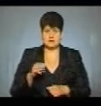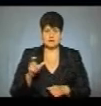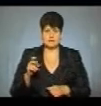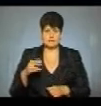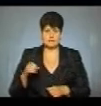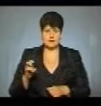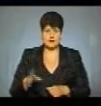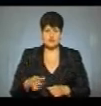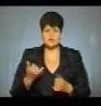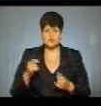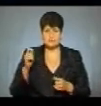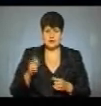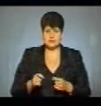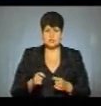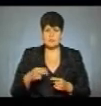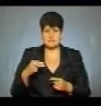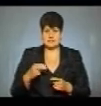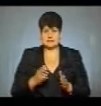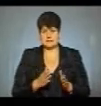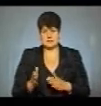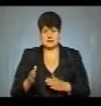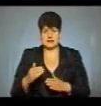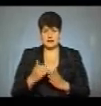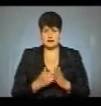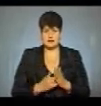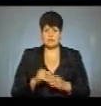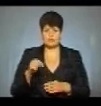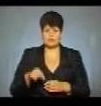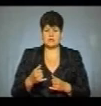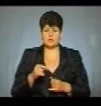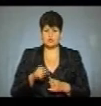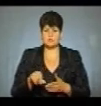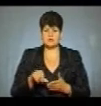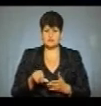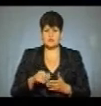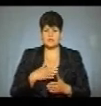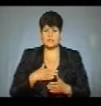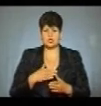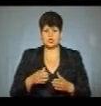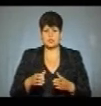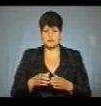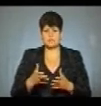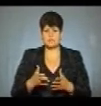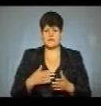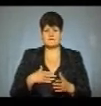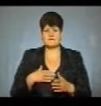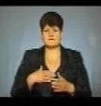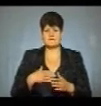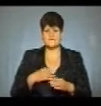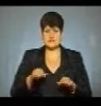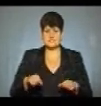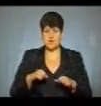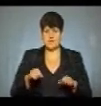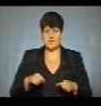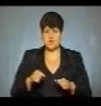до приїзду президента змістили графік. Ми тут для того, щоб представляти наш канал. Веслувальна арена цілком